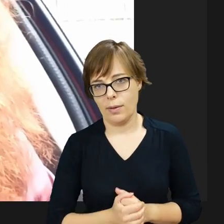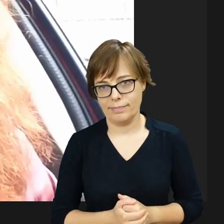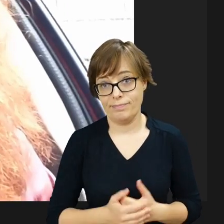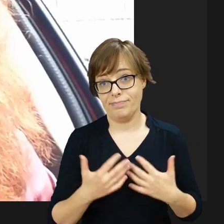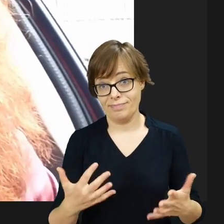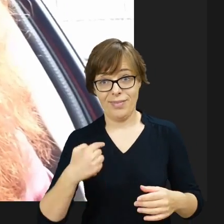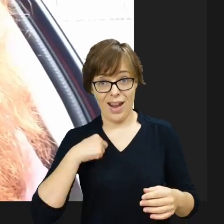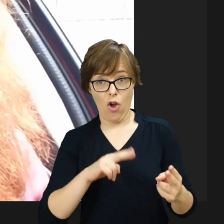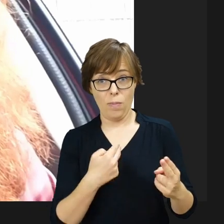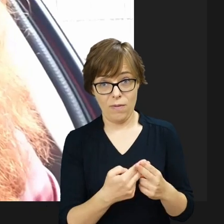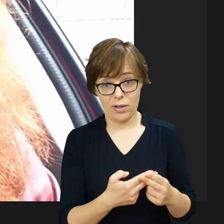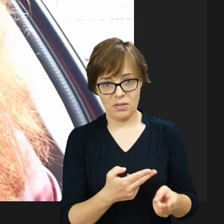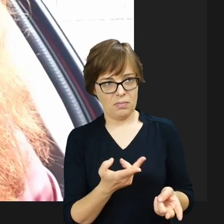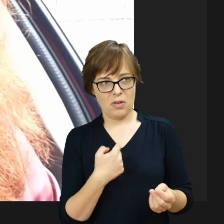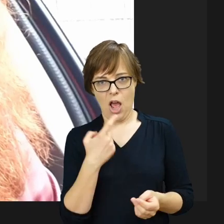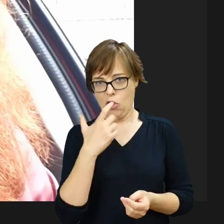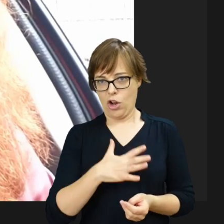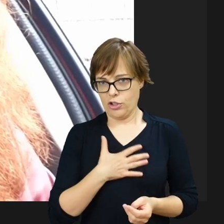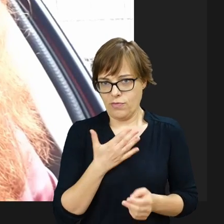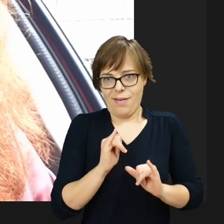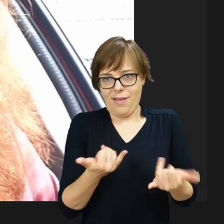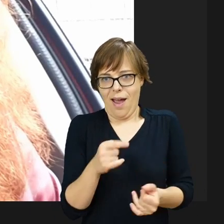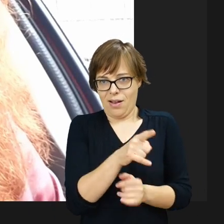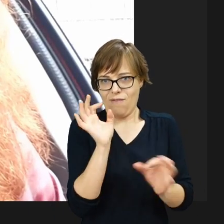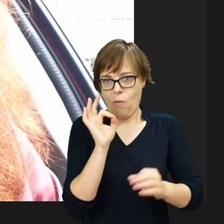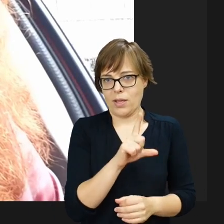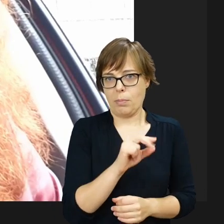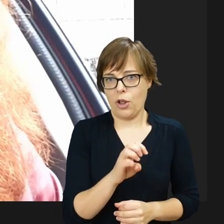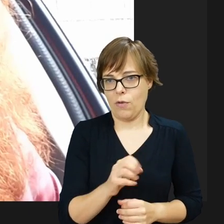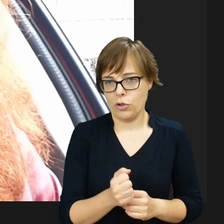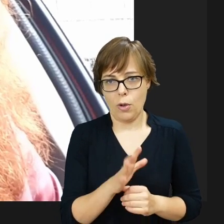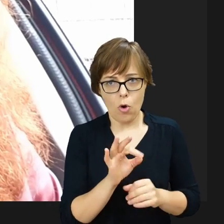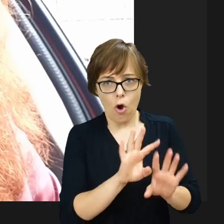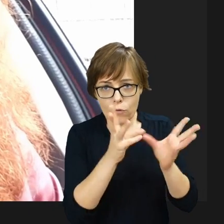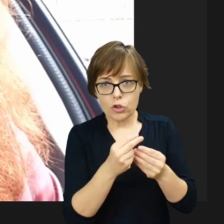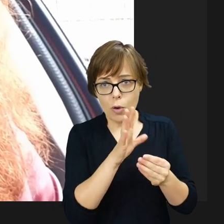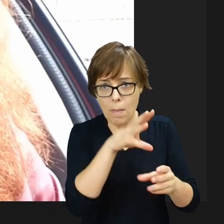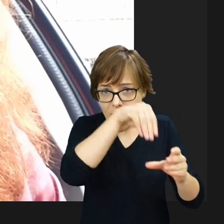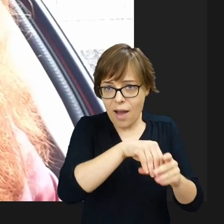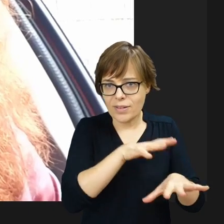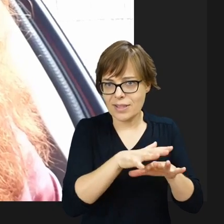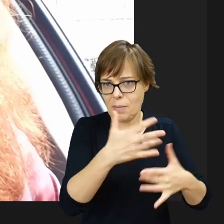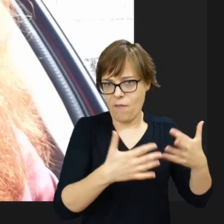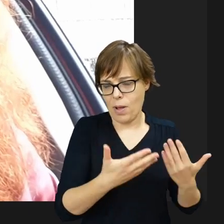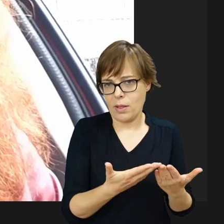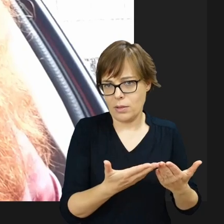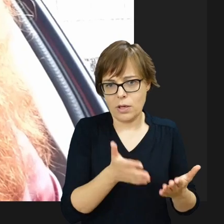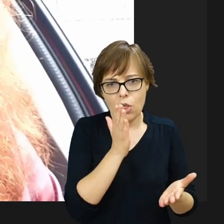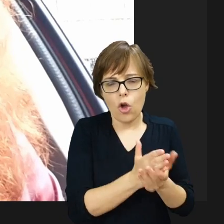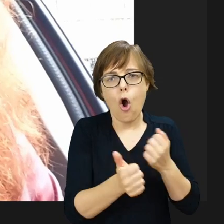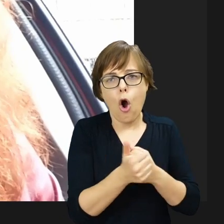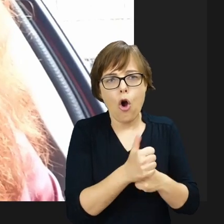że po pierwsze trochę się dziwię, że jest to informacja przetworzona, no bo chyba mają wszystko w systemie informatycznym. To jest kwestia wpisania odpowiedniego pytania